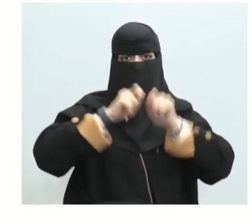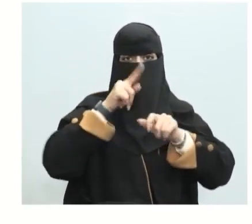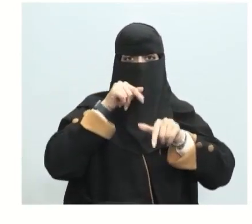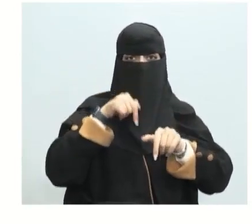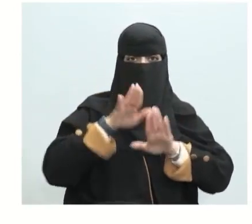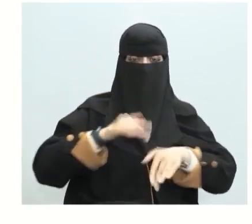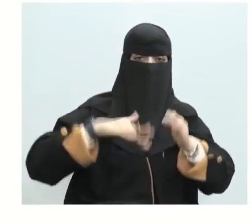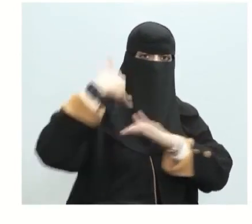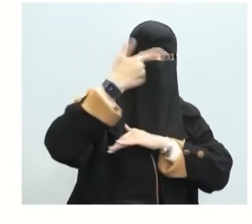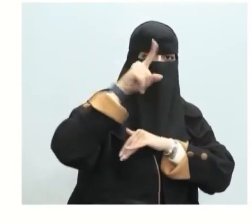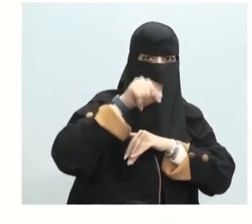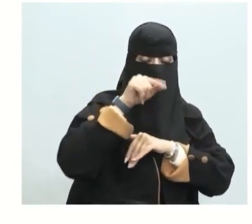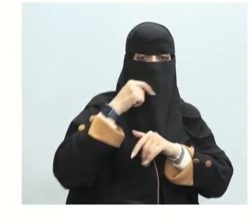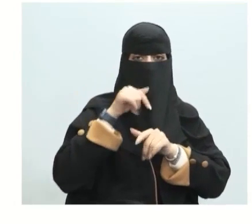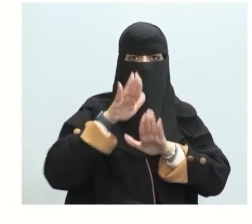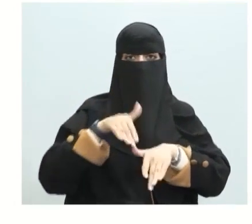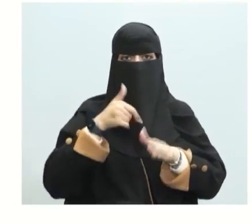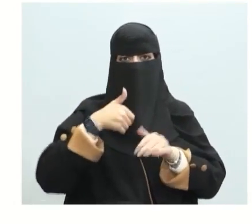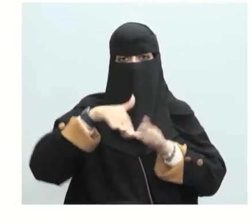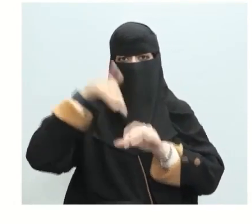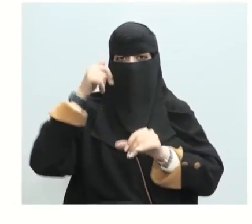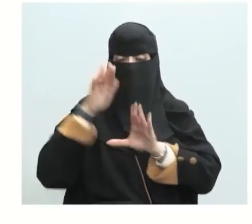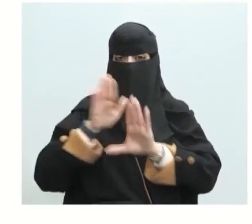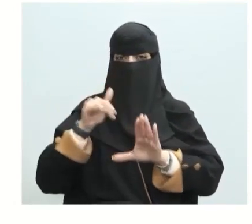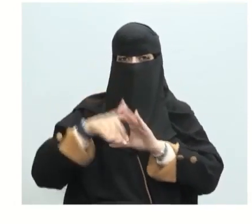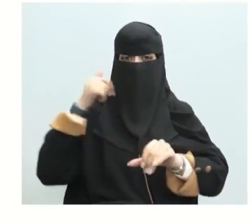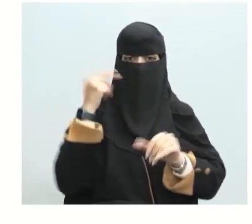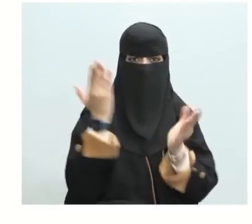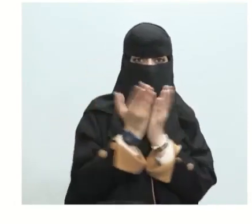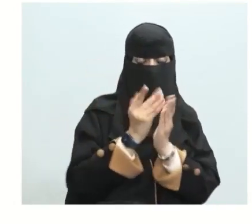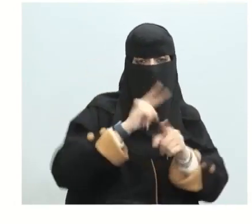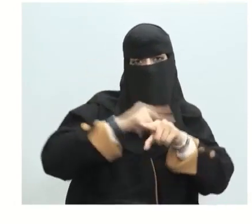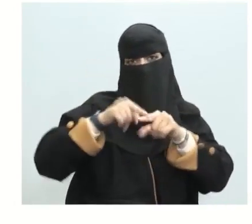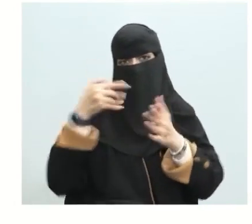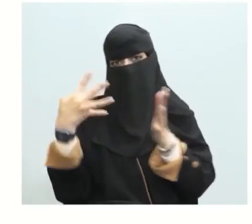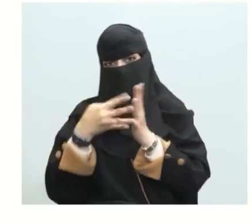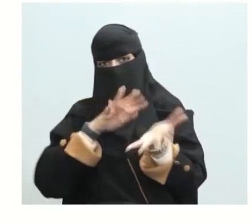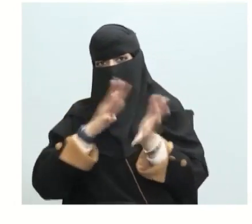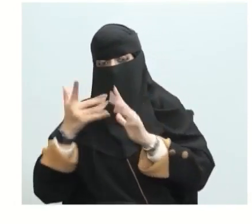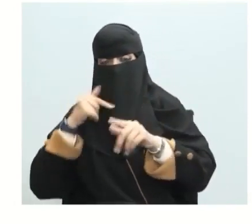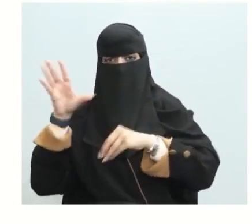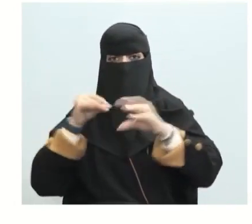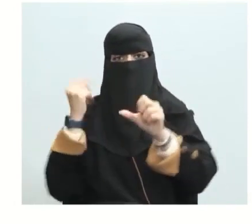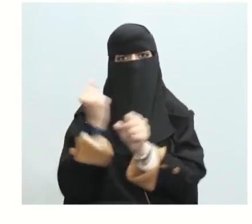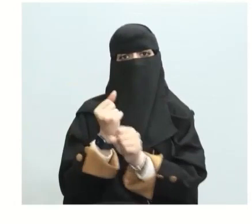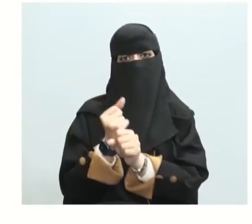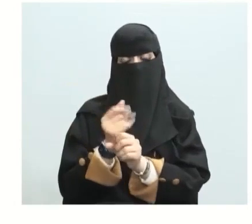مقبلون بعد ايام على مغادره كراسي الدراسه اما الى الجامعه واما الى سوق